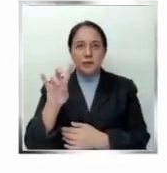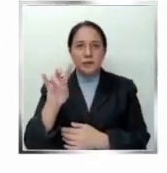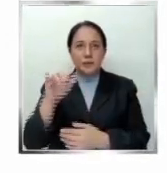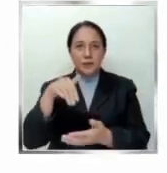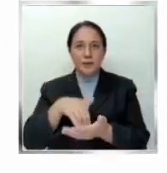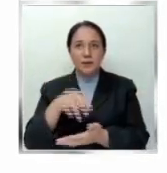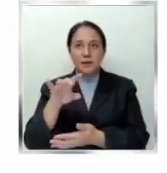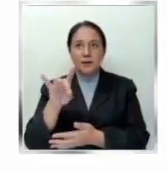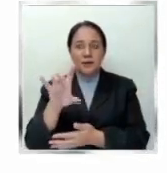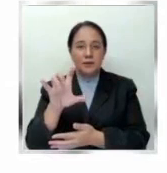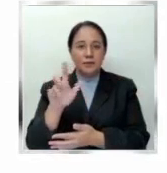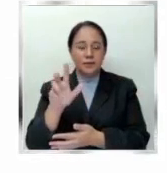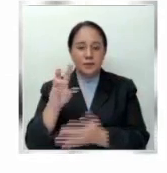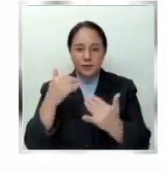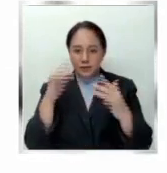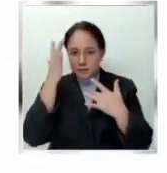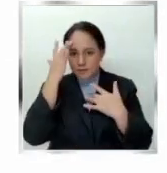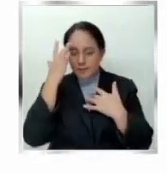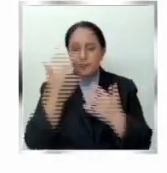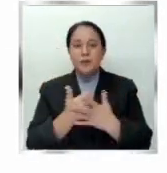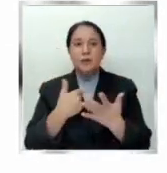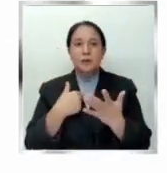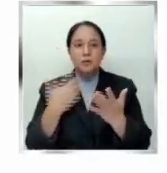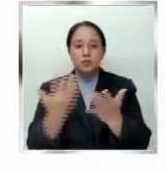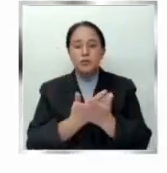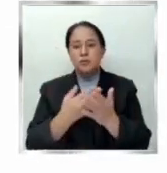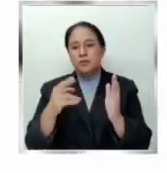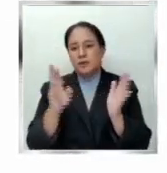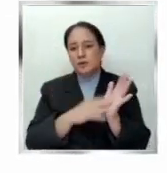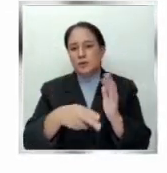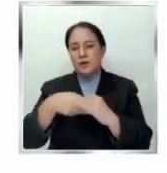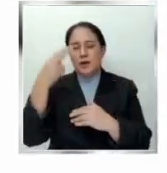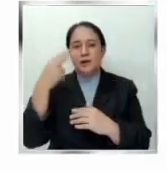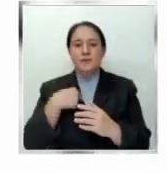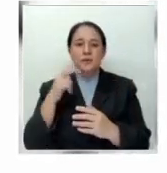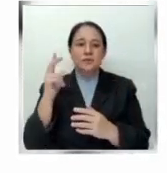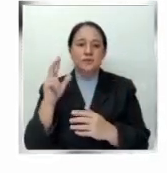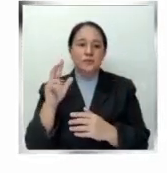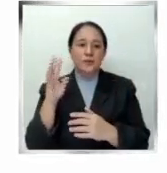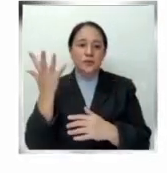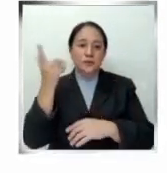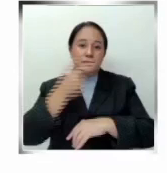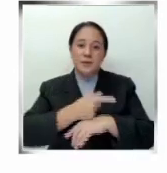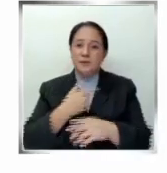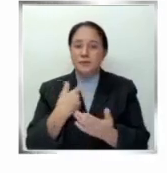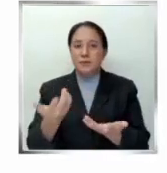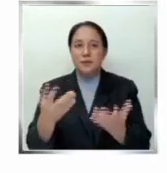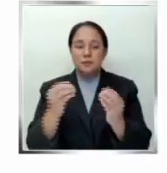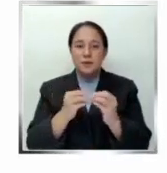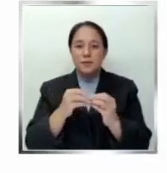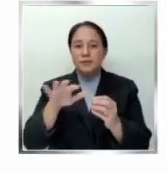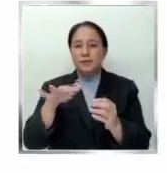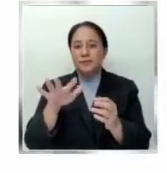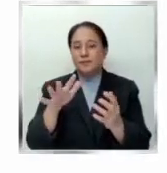287,856 ang active cases na bago na namang record high sa ikalimang sunod na araw. Pinakamarami pa rin ang mild ang sintomas